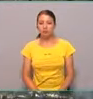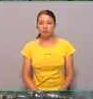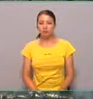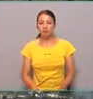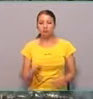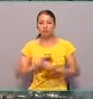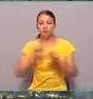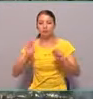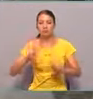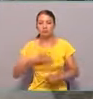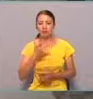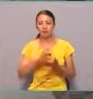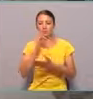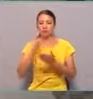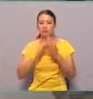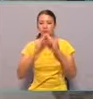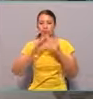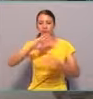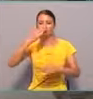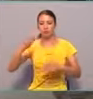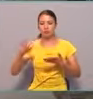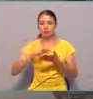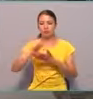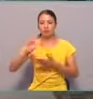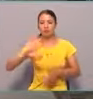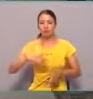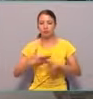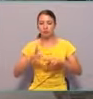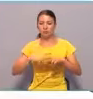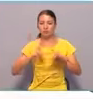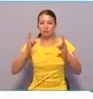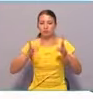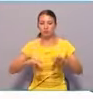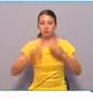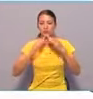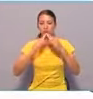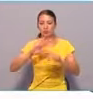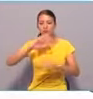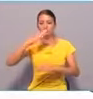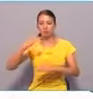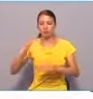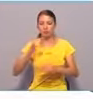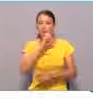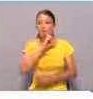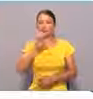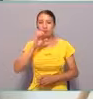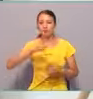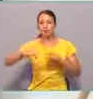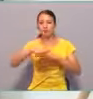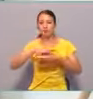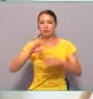Жарылыстың дүмпуі қаладағы үйлердің шатырларын жаппай жұлып кеткен. Осы себептен қазір зардап шеккен үйлердің шифрлары Солтүстік Қазақстан облысы